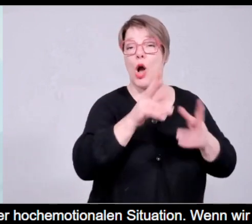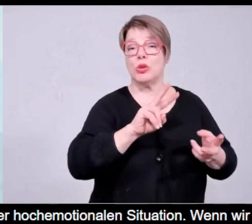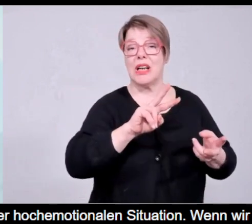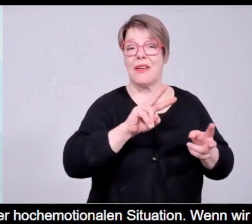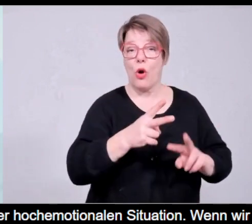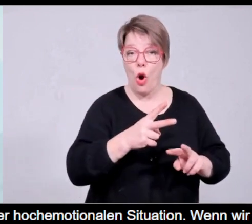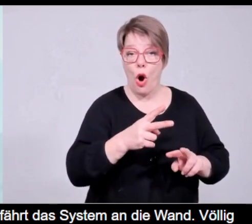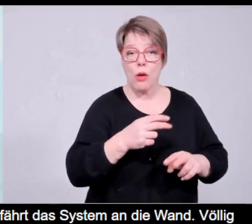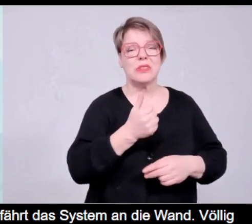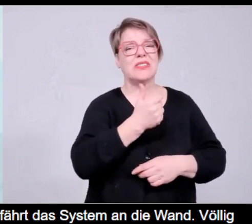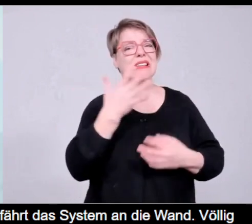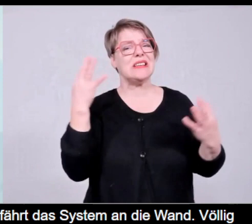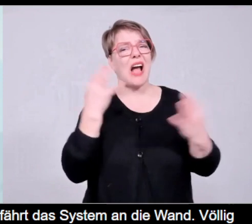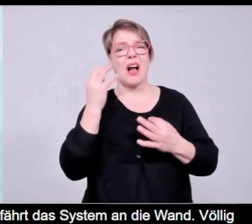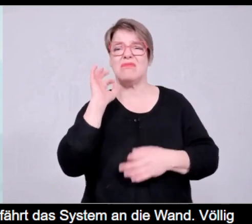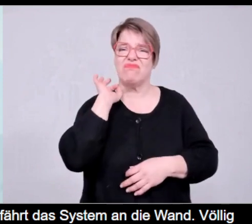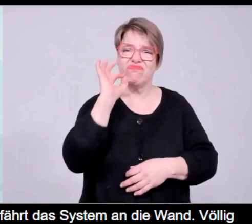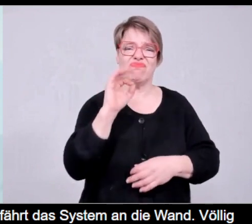gehen und nicht nur an Cannabis denken.